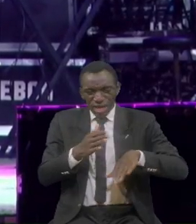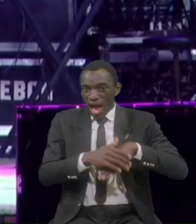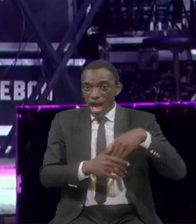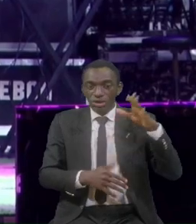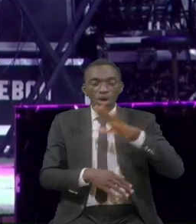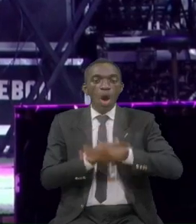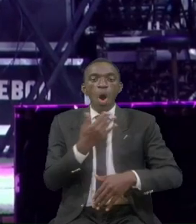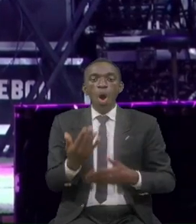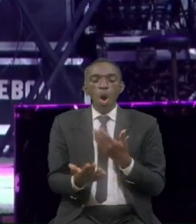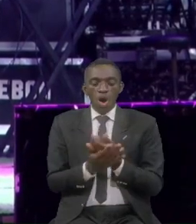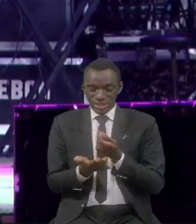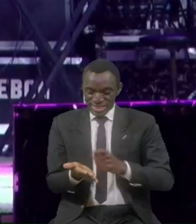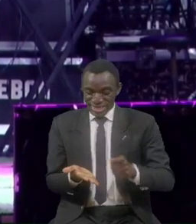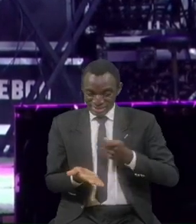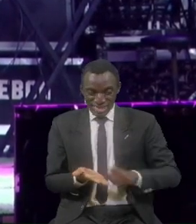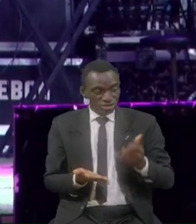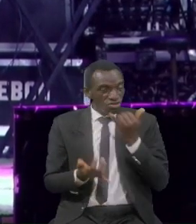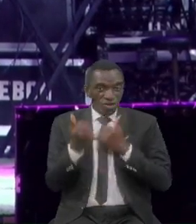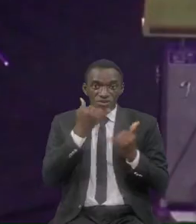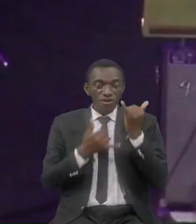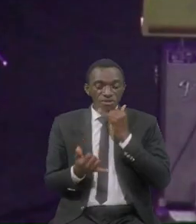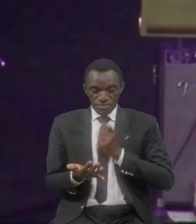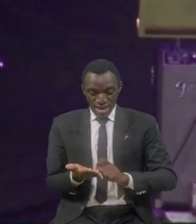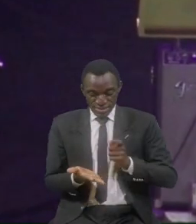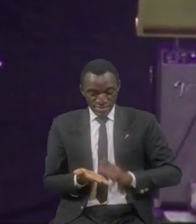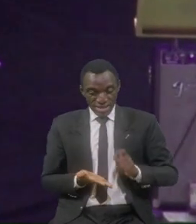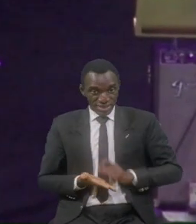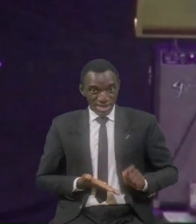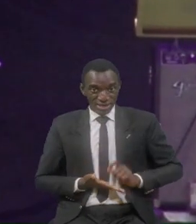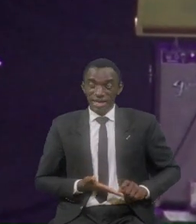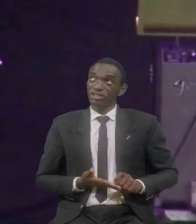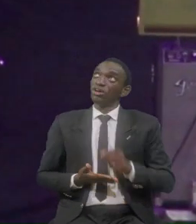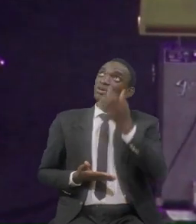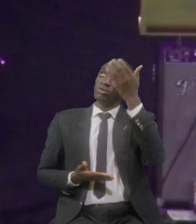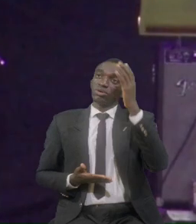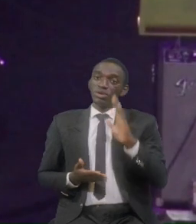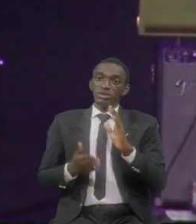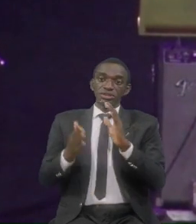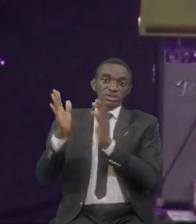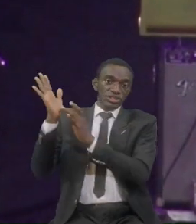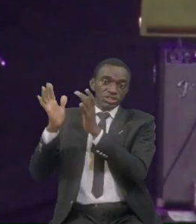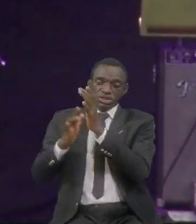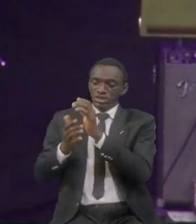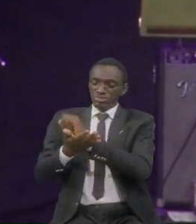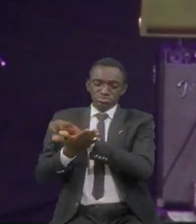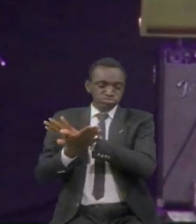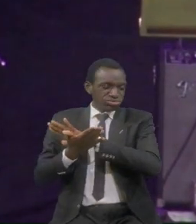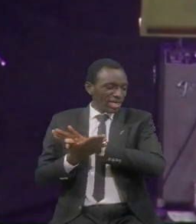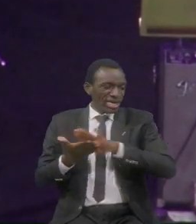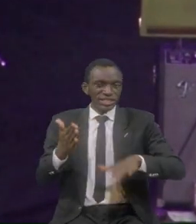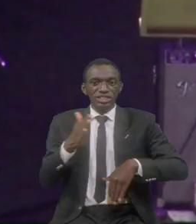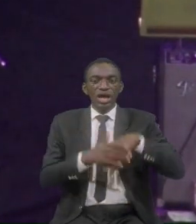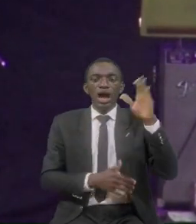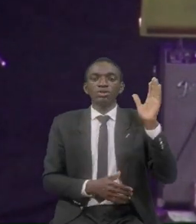down concerning you from the book in heaven. Iyang tanggalon, kuhaon ang mga